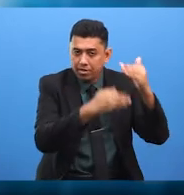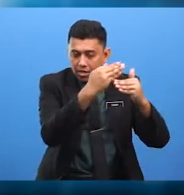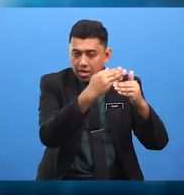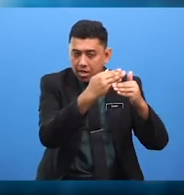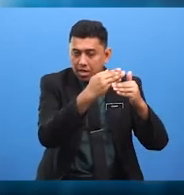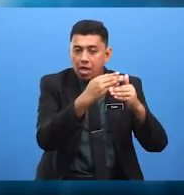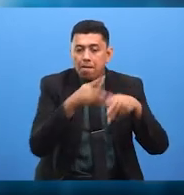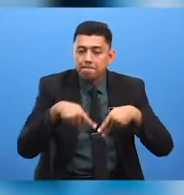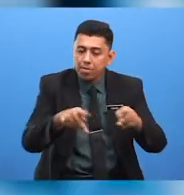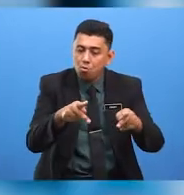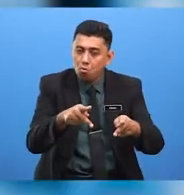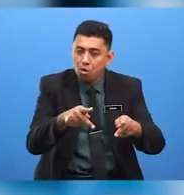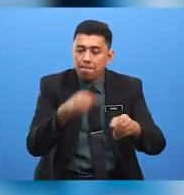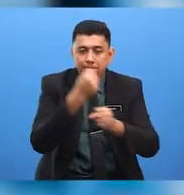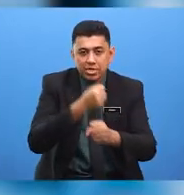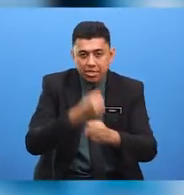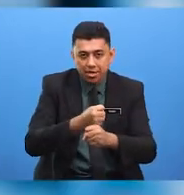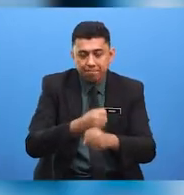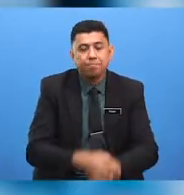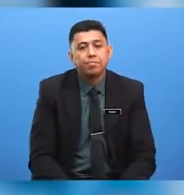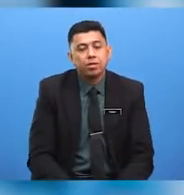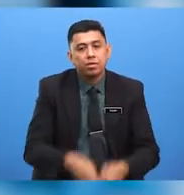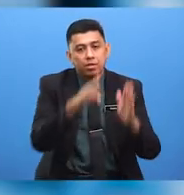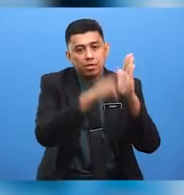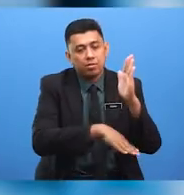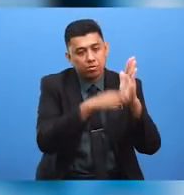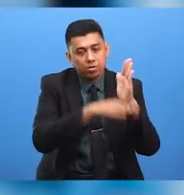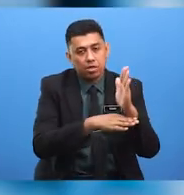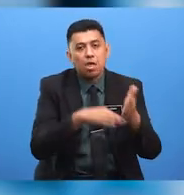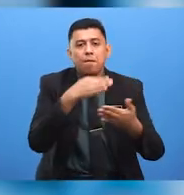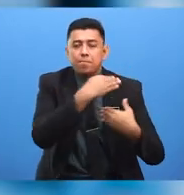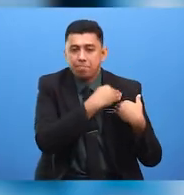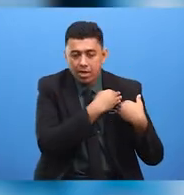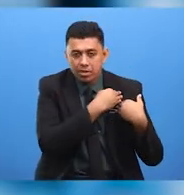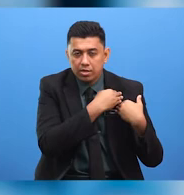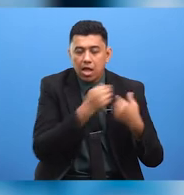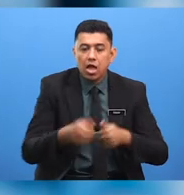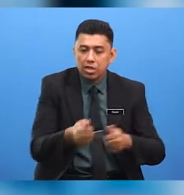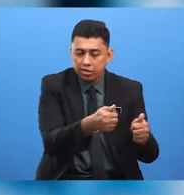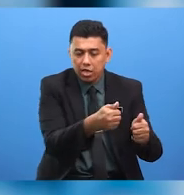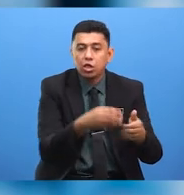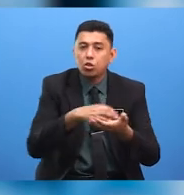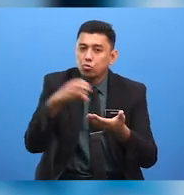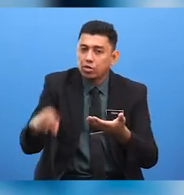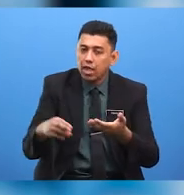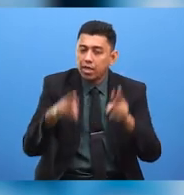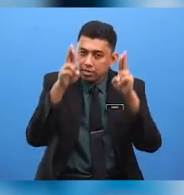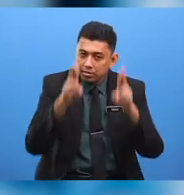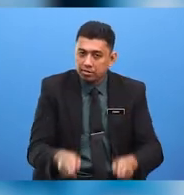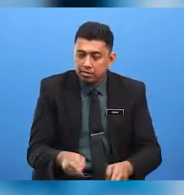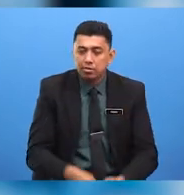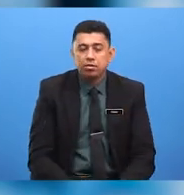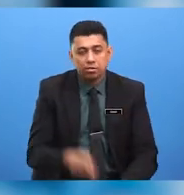pekerjaan kepada rakyat seterusnya mengurangkan beban aliran tunai rakyat kerajaan juga telah memperkenalkan